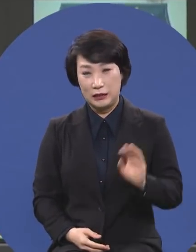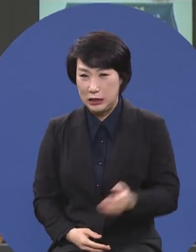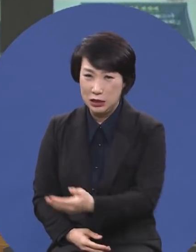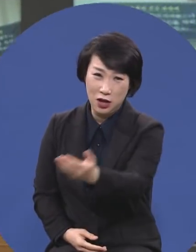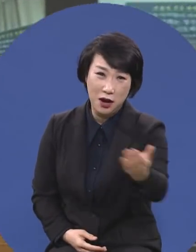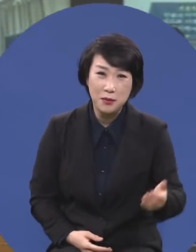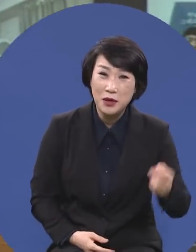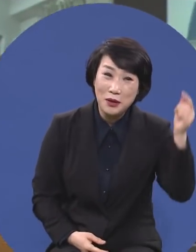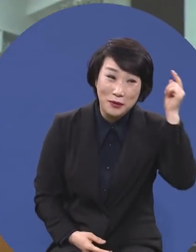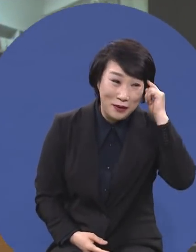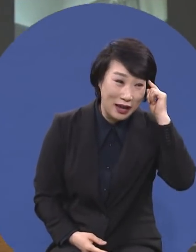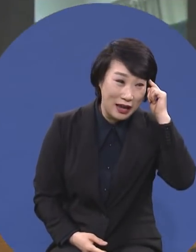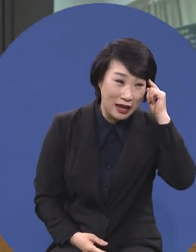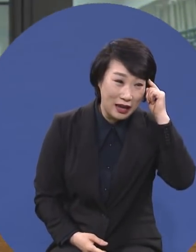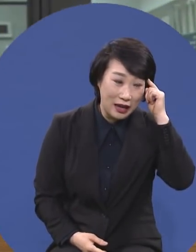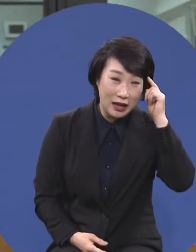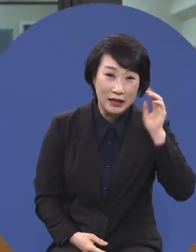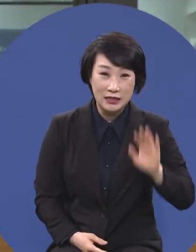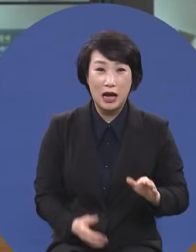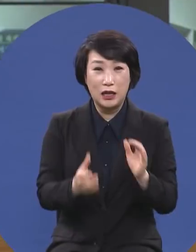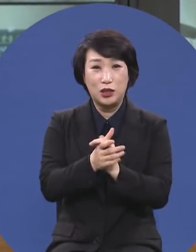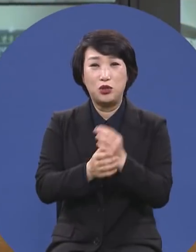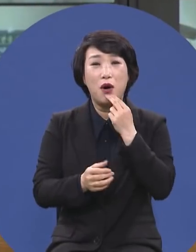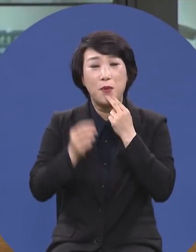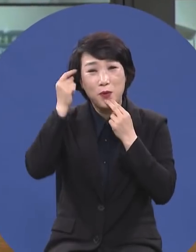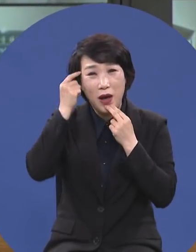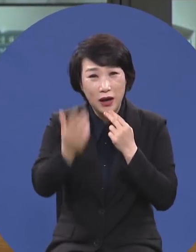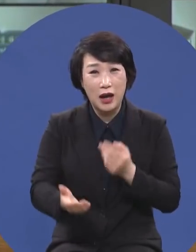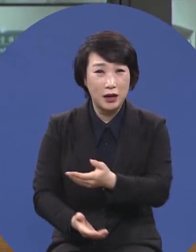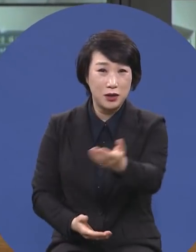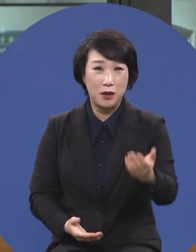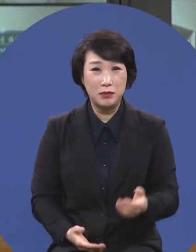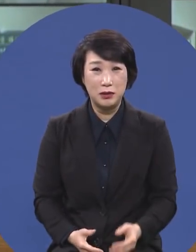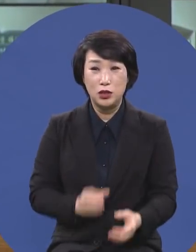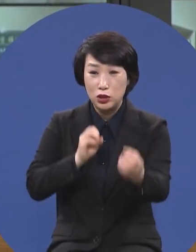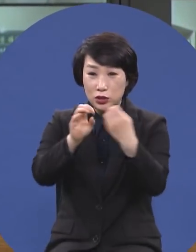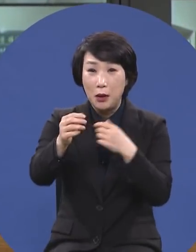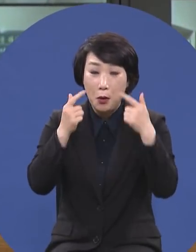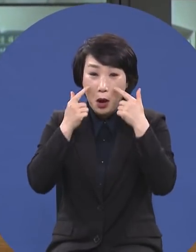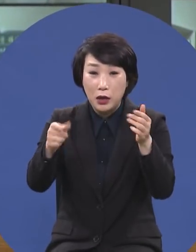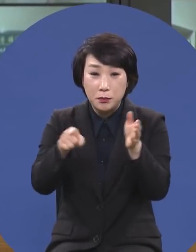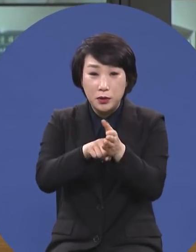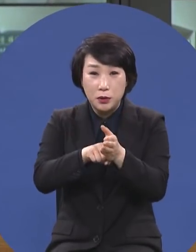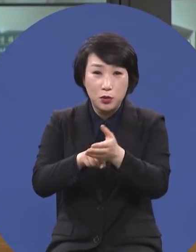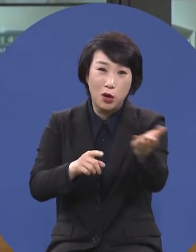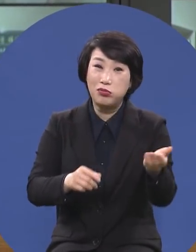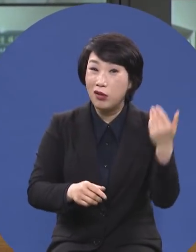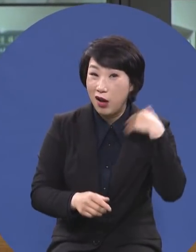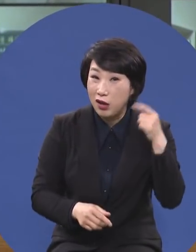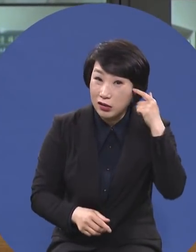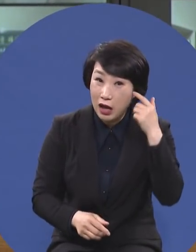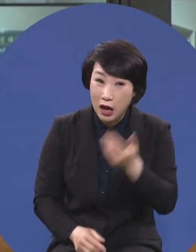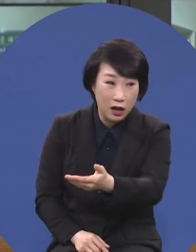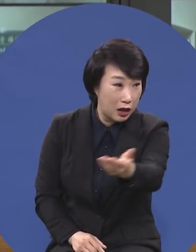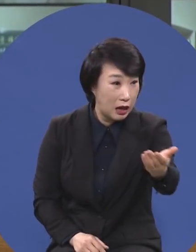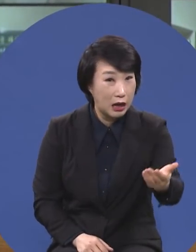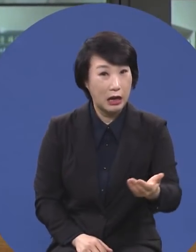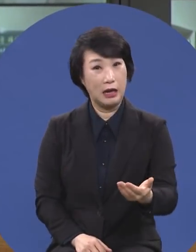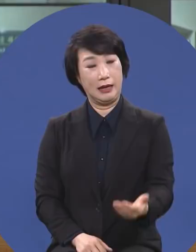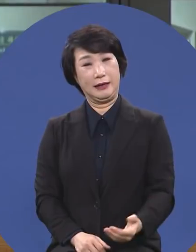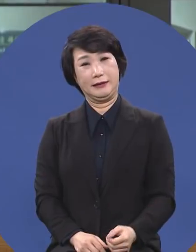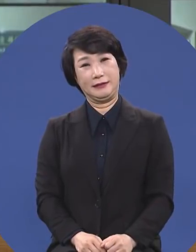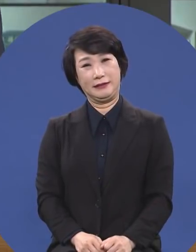여러분 왜 기도 안 합니까? 응답의 확신이 자신이 없기 때문에 그런 거 아니에요?